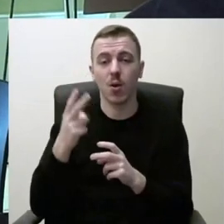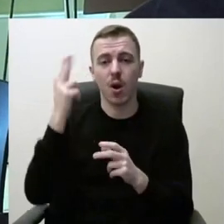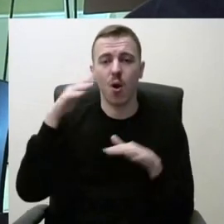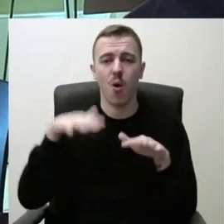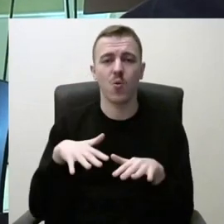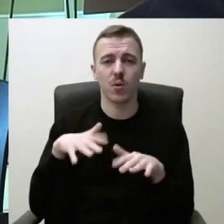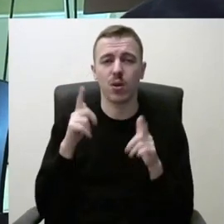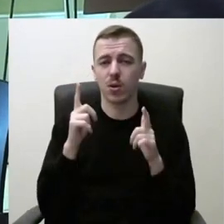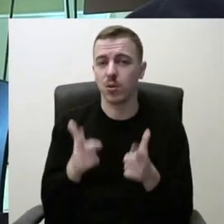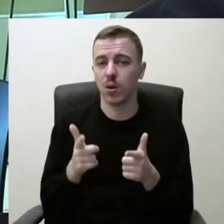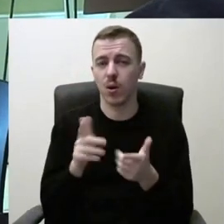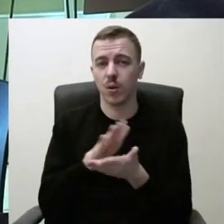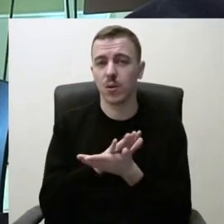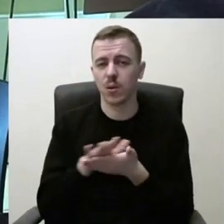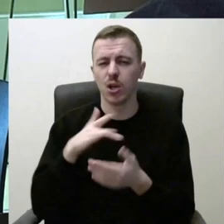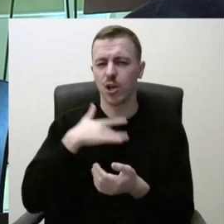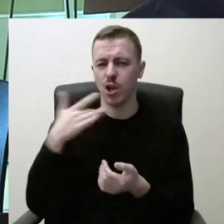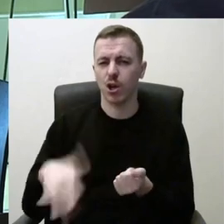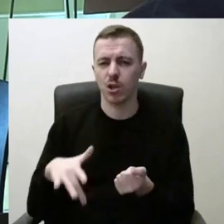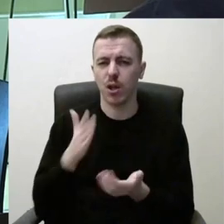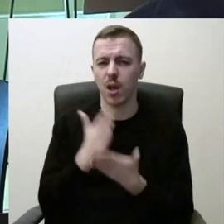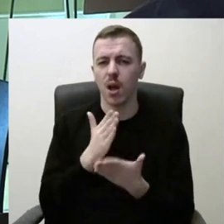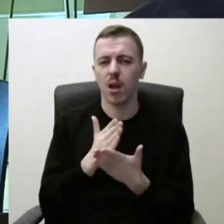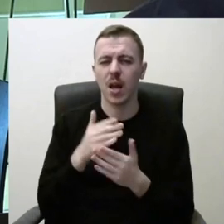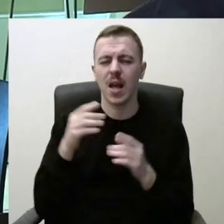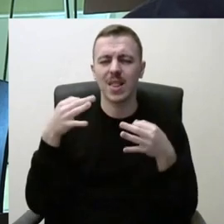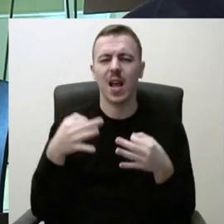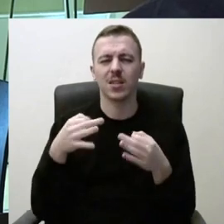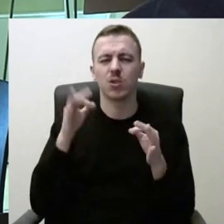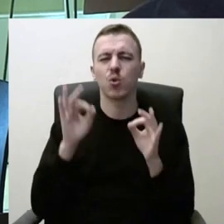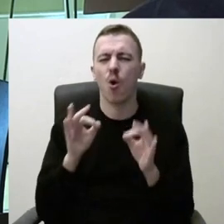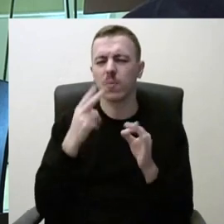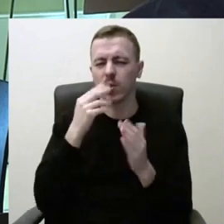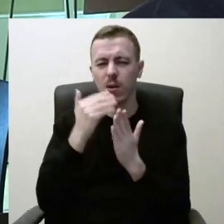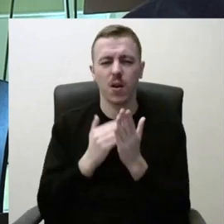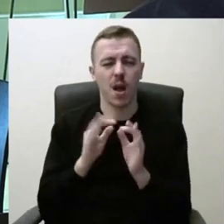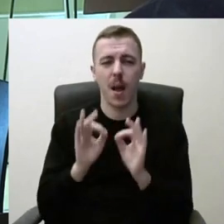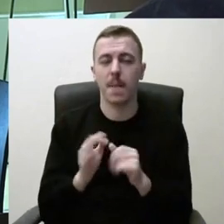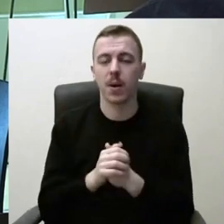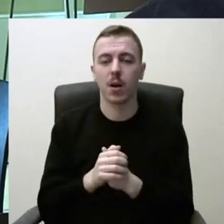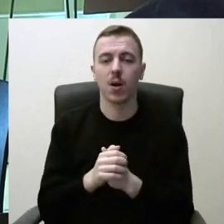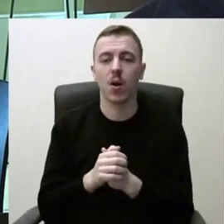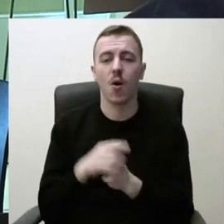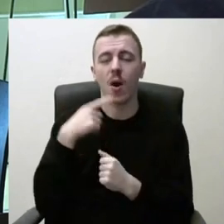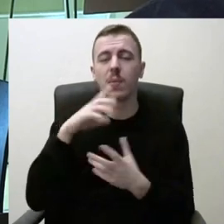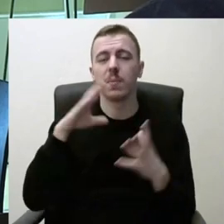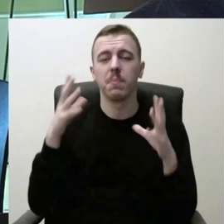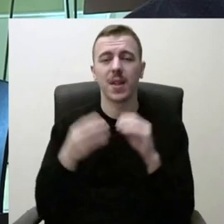laikomasi griežčiausiai visų teisės normų atliekant procedūras, o kalbant bendrai,